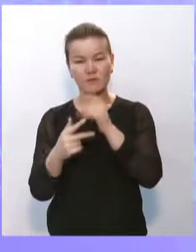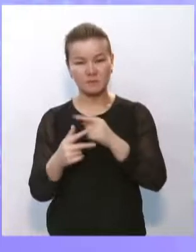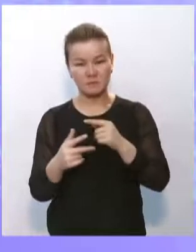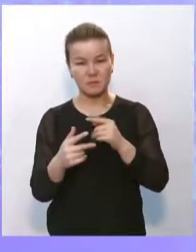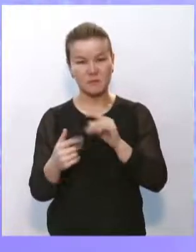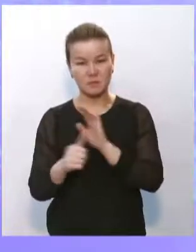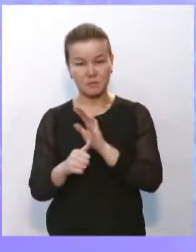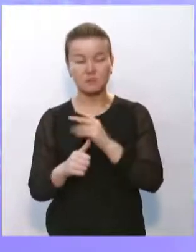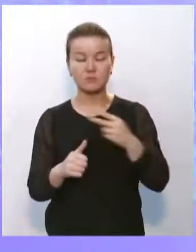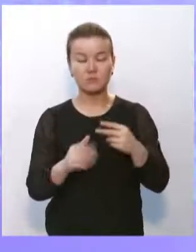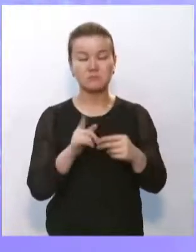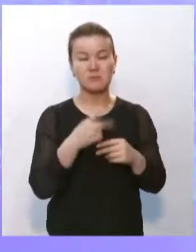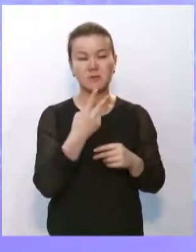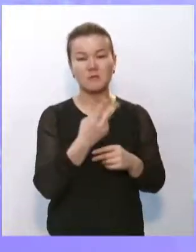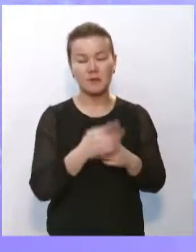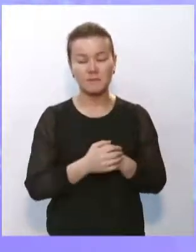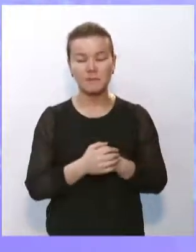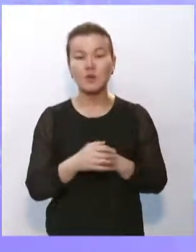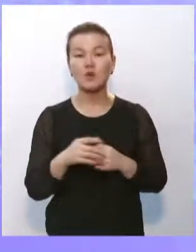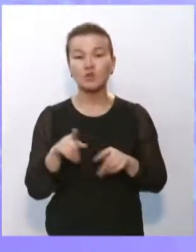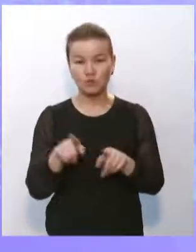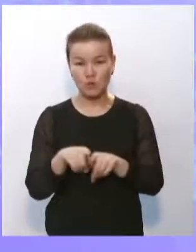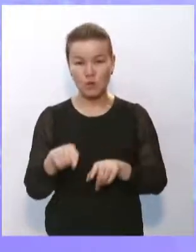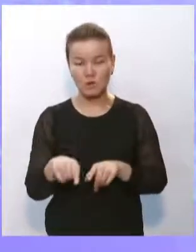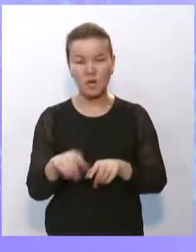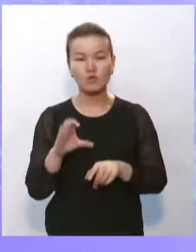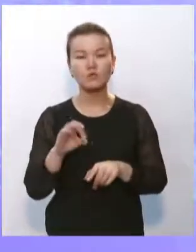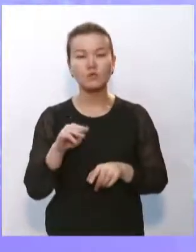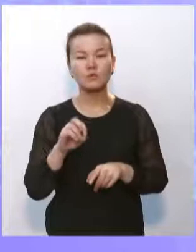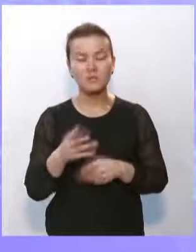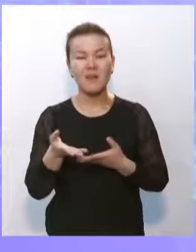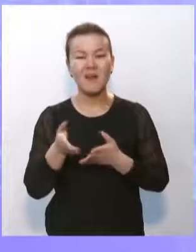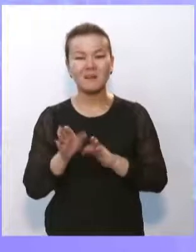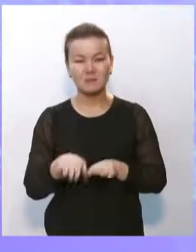2 столько сотен осталось